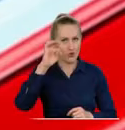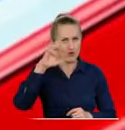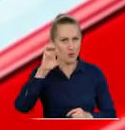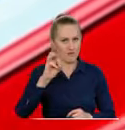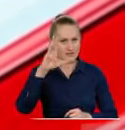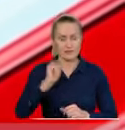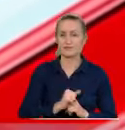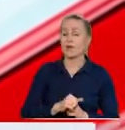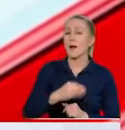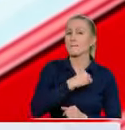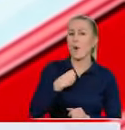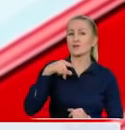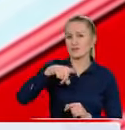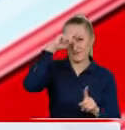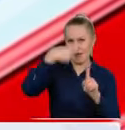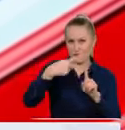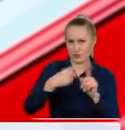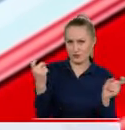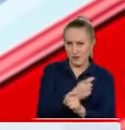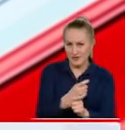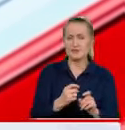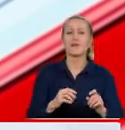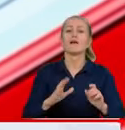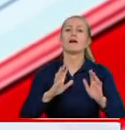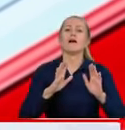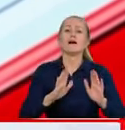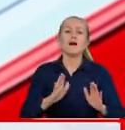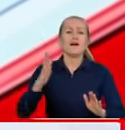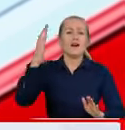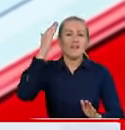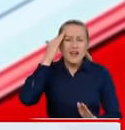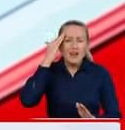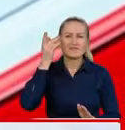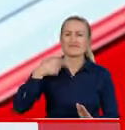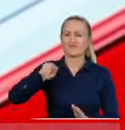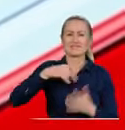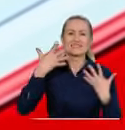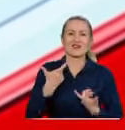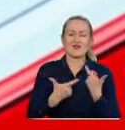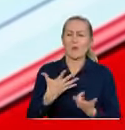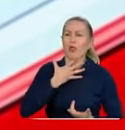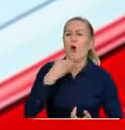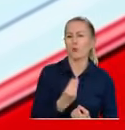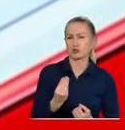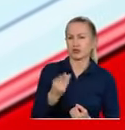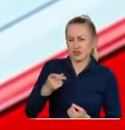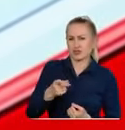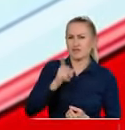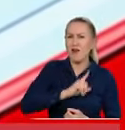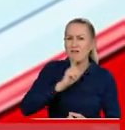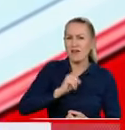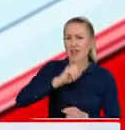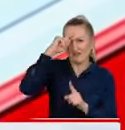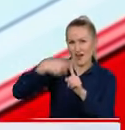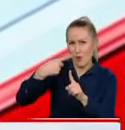krajem katolickim. Pomimo tego, że próbuje się obrzydzić w tej chwili religię katolicką i duchowieństwo